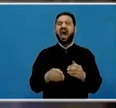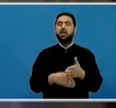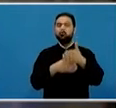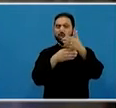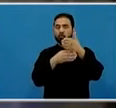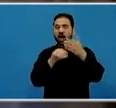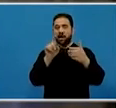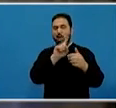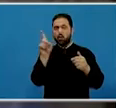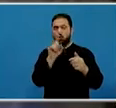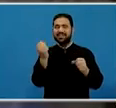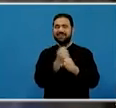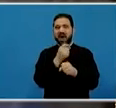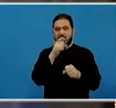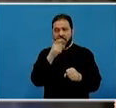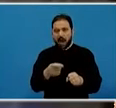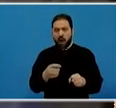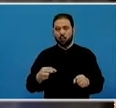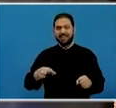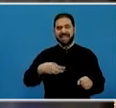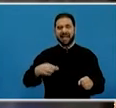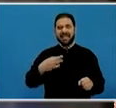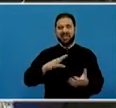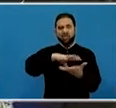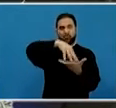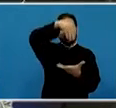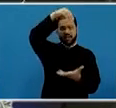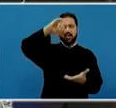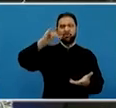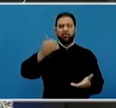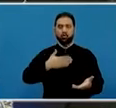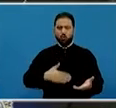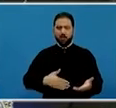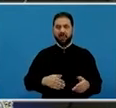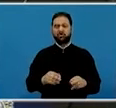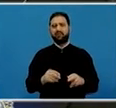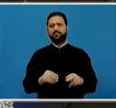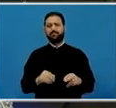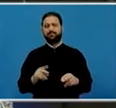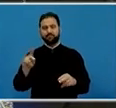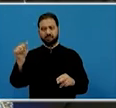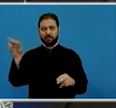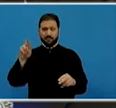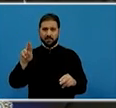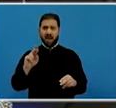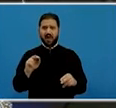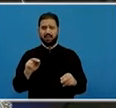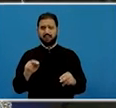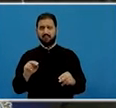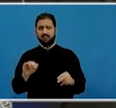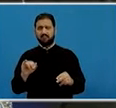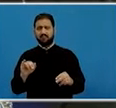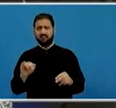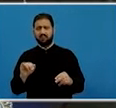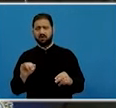oameni și anumite activități pe care trebuie să le organizeze anumite instituții, dar mai ales la care trebuie să participe oamenii, totuși nu pot